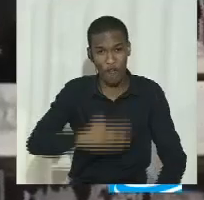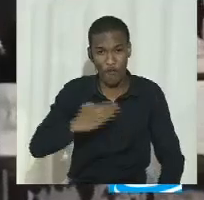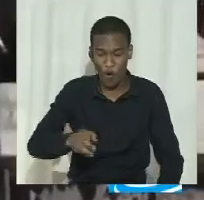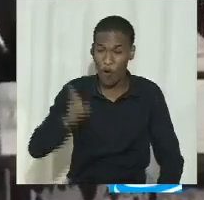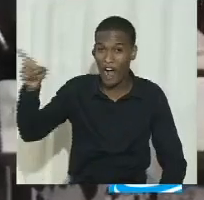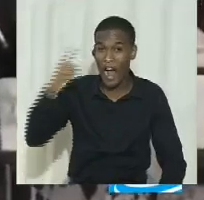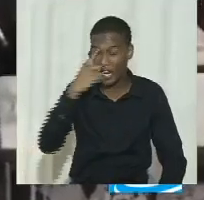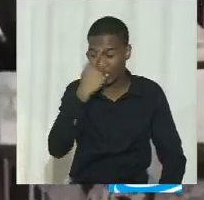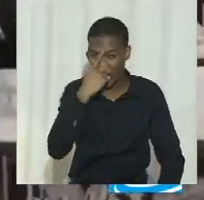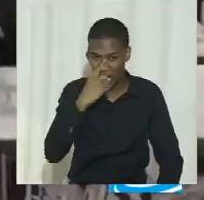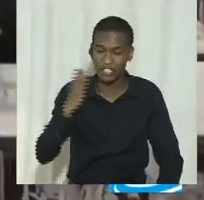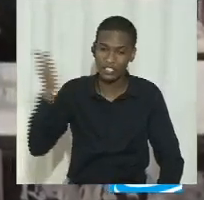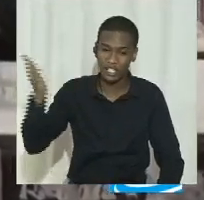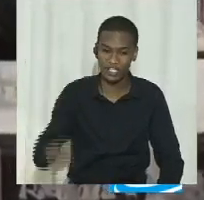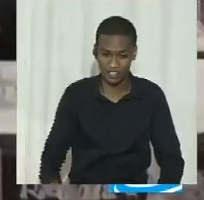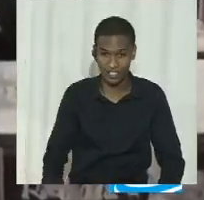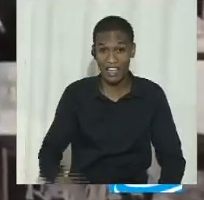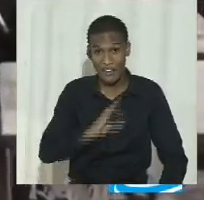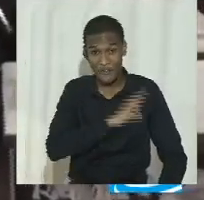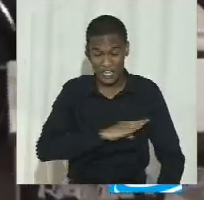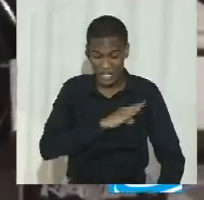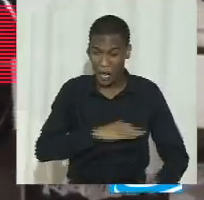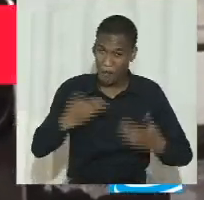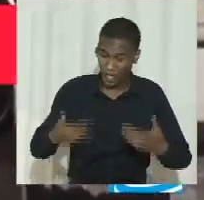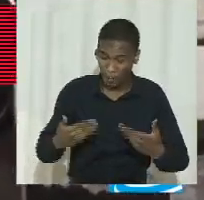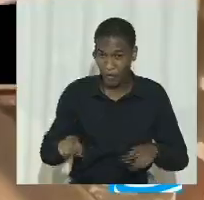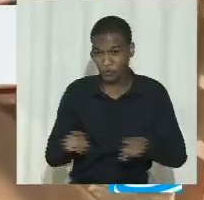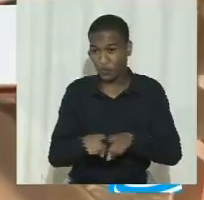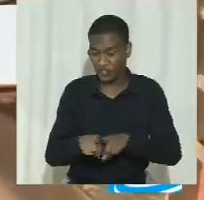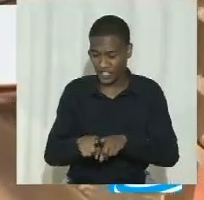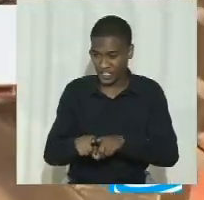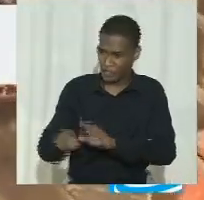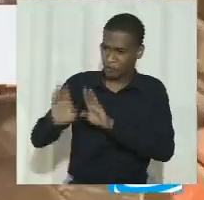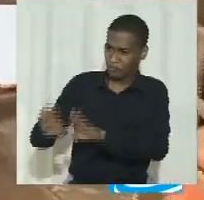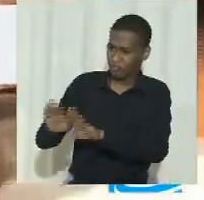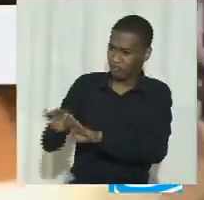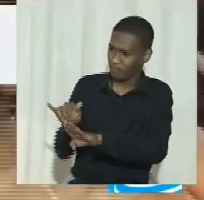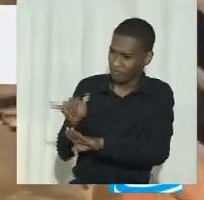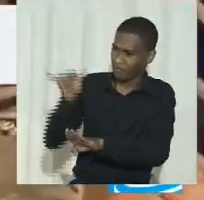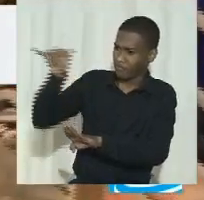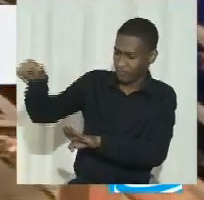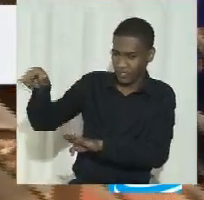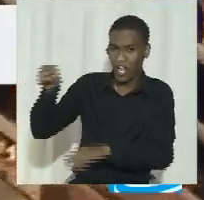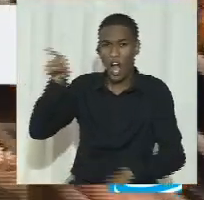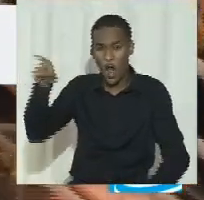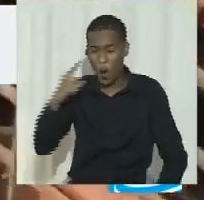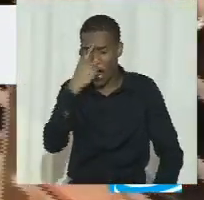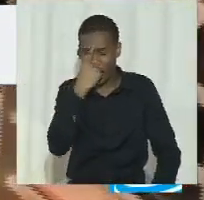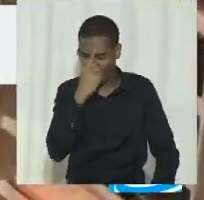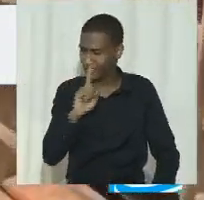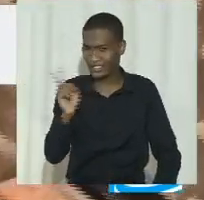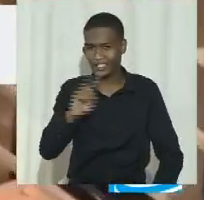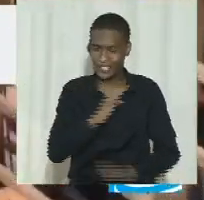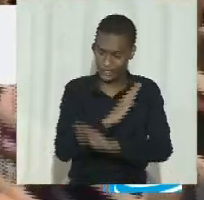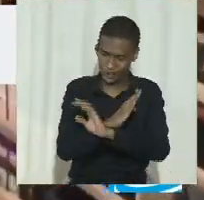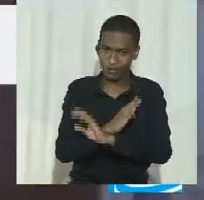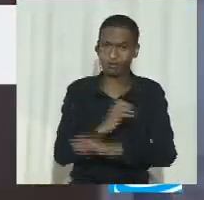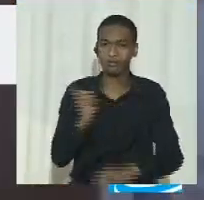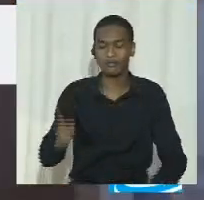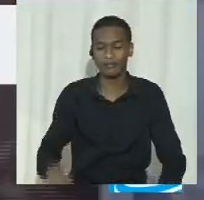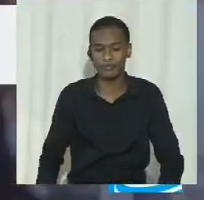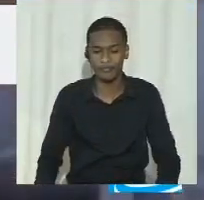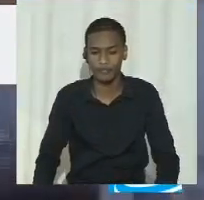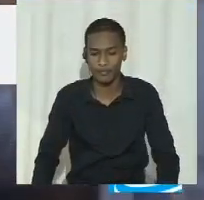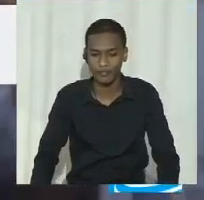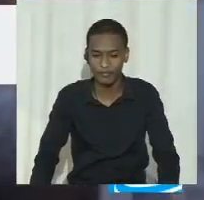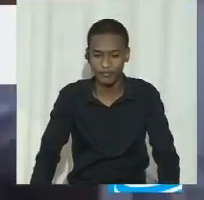Malohan'izany, firenena maro no nanafoana ny sidina avy any Inde mba hisorohana ny idiran'ity varian indien ity any amin'izy ireo. À